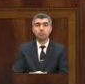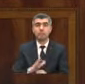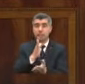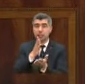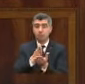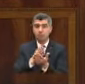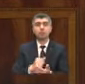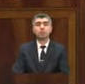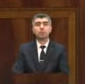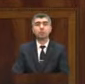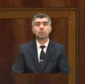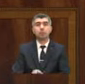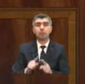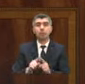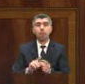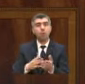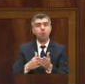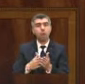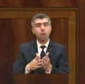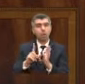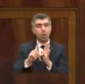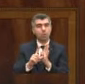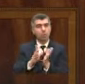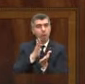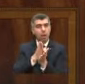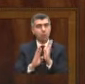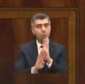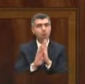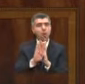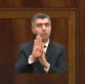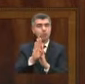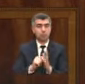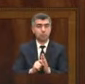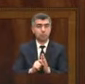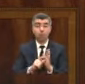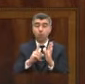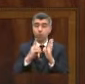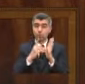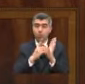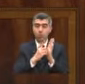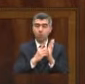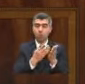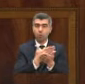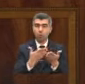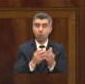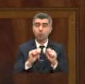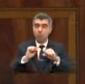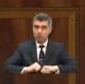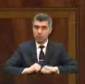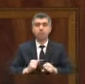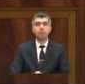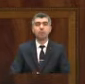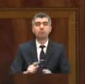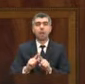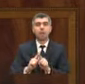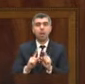الديمقراطي أنها حق من حقوق الإنسان. الدستور أكد على هذا